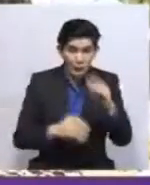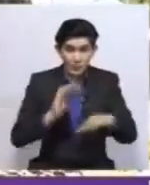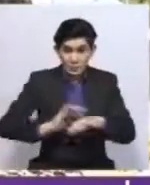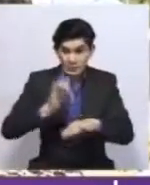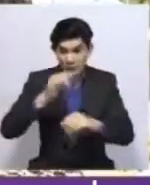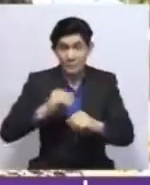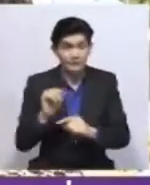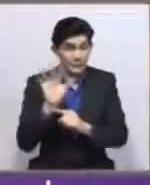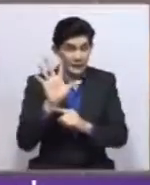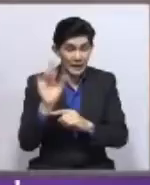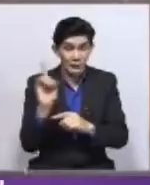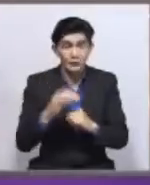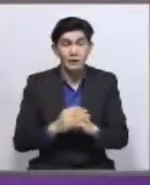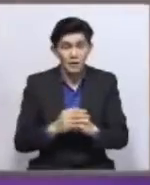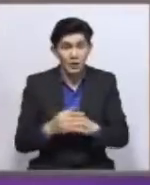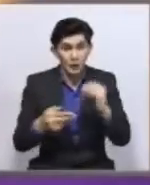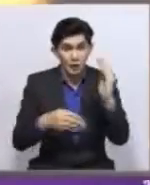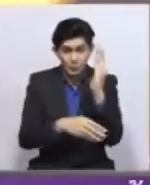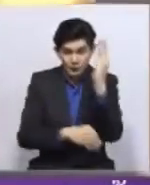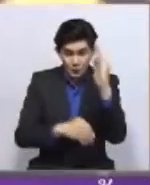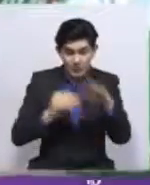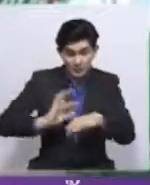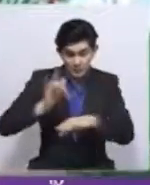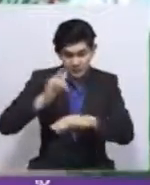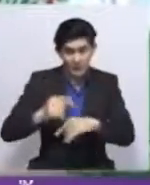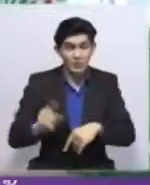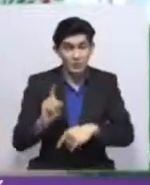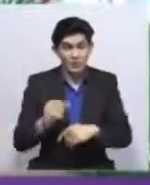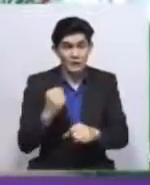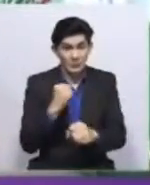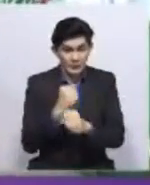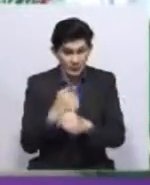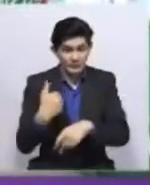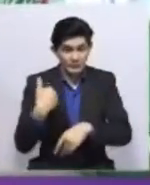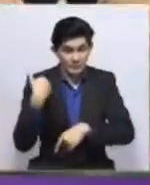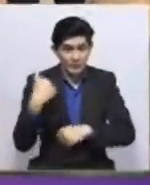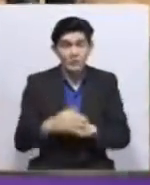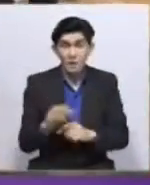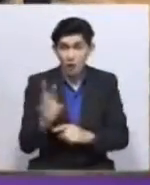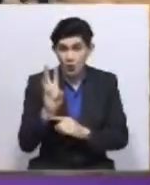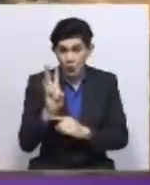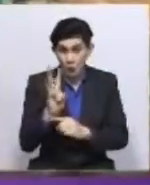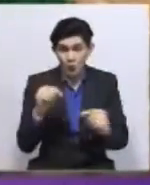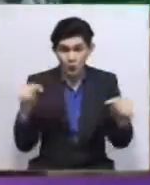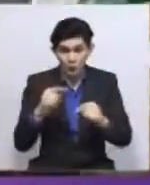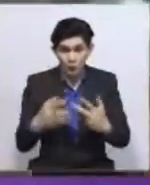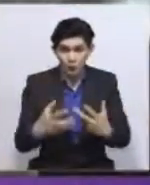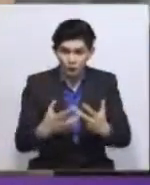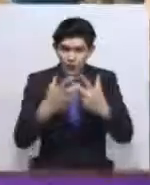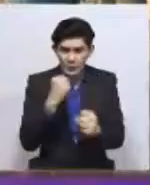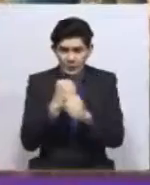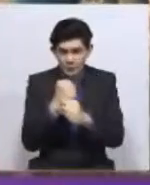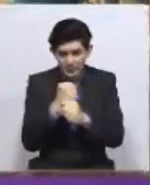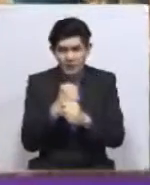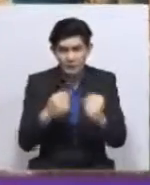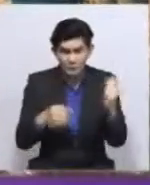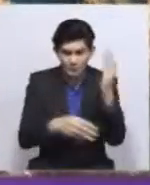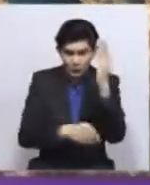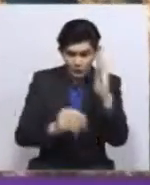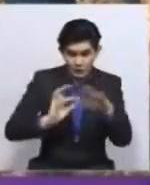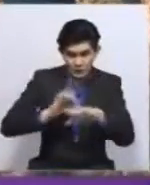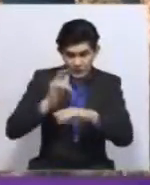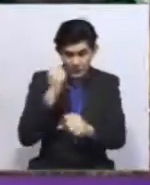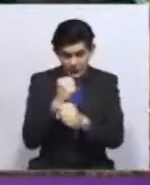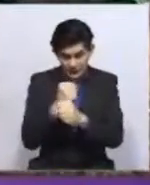องฐานที่5การใช้ปุ๋ยชีวภาพ PGPR 3ฐานที่6เครื่องจักรกลและการใช้ปุ๋ยอินทรีย์โด